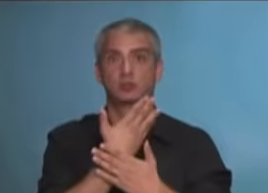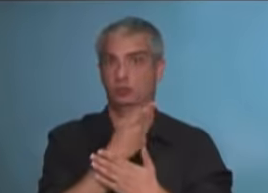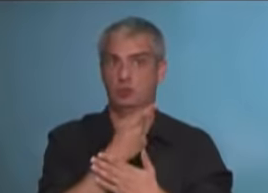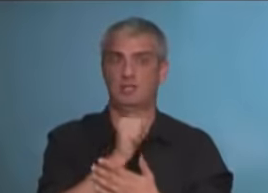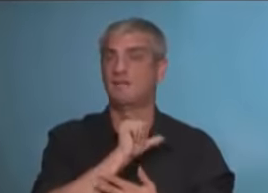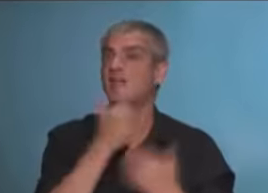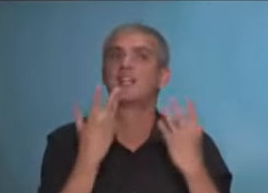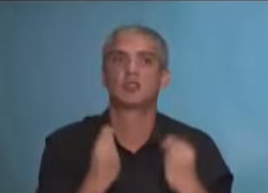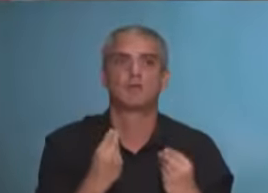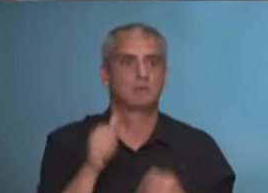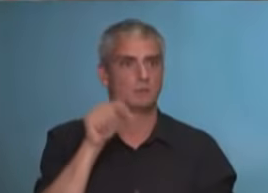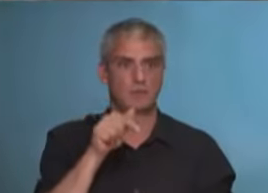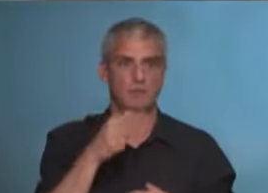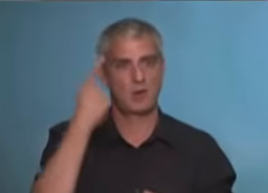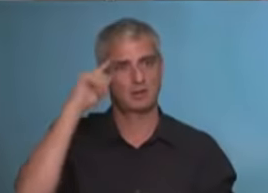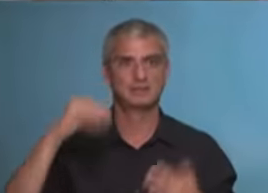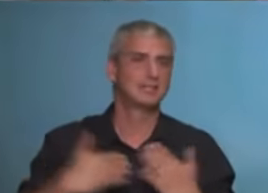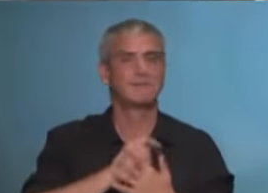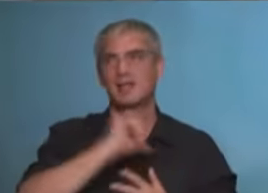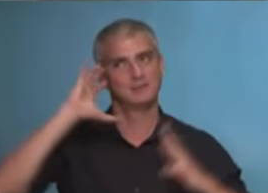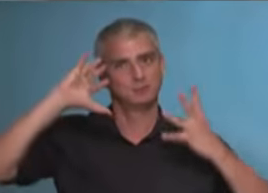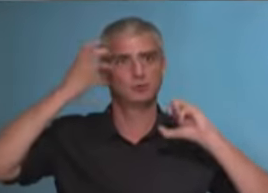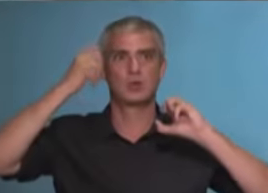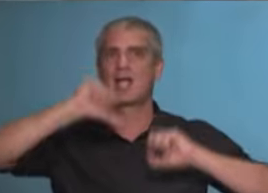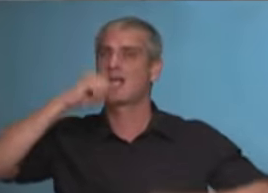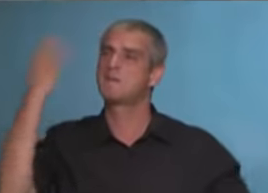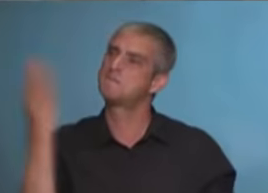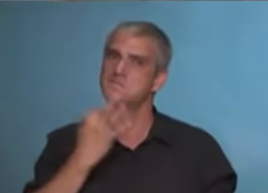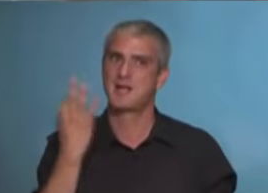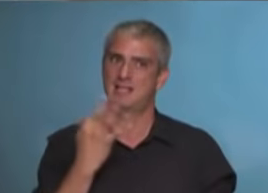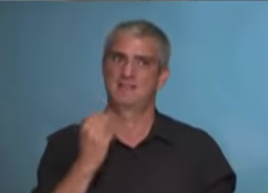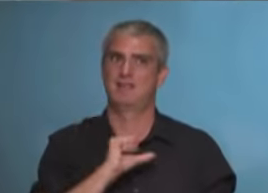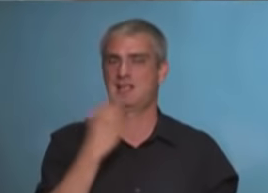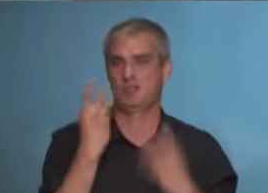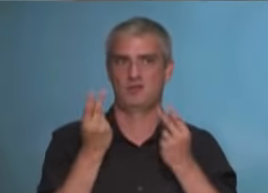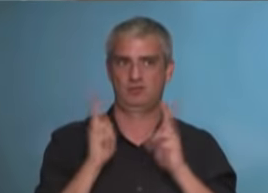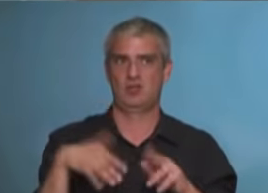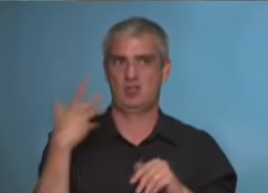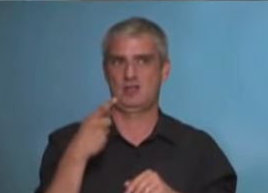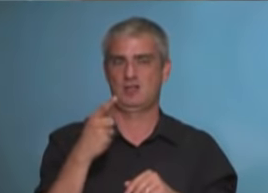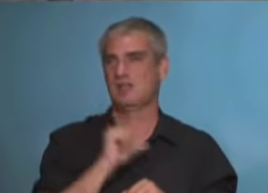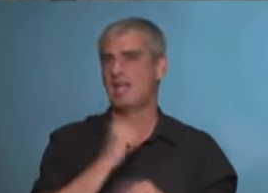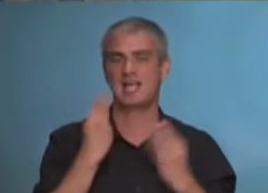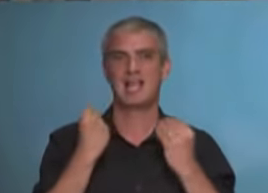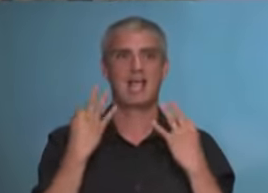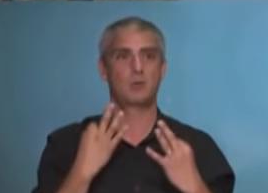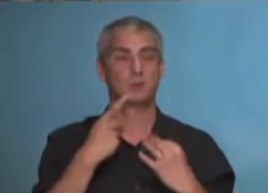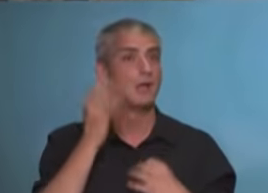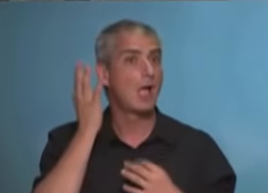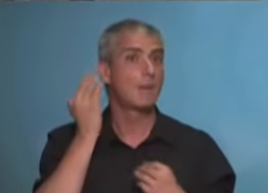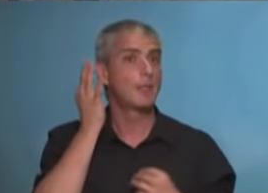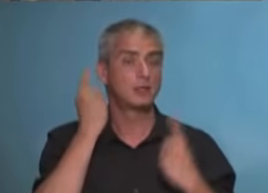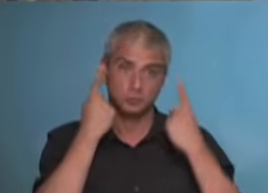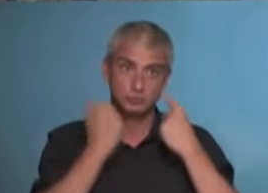הטוב ביותר. מפה יצא הסטארט-אפ הכי משוגע, הכי מגניב, הכי טוב שיכול להיות. הכי איכותי. נשים חרדיות רבות